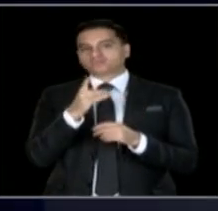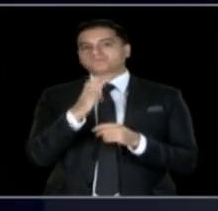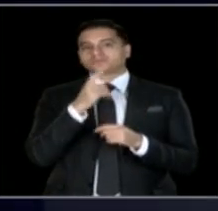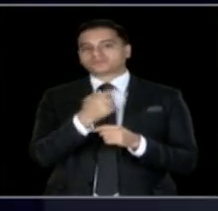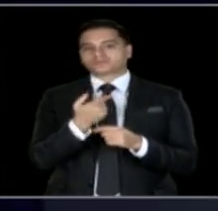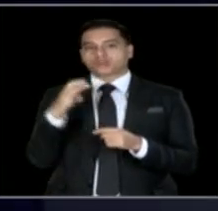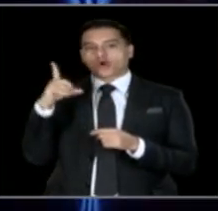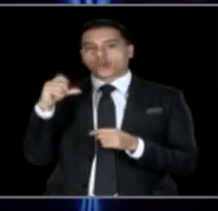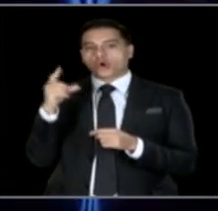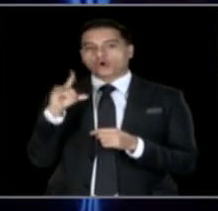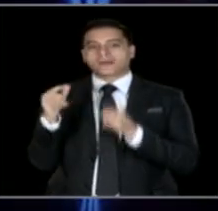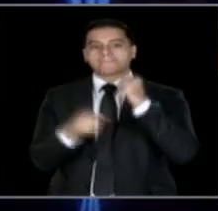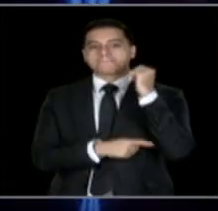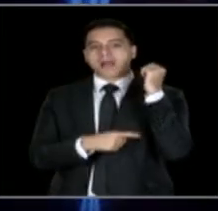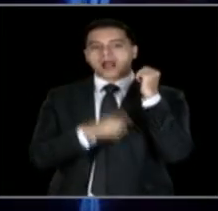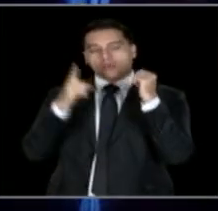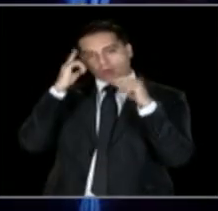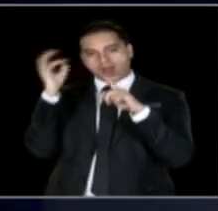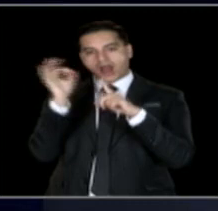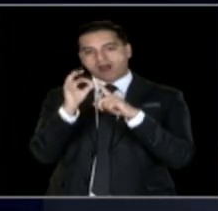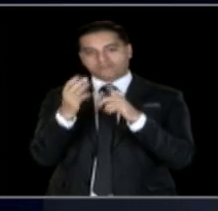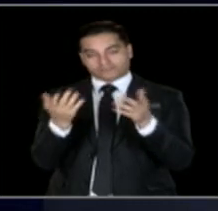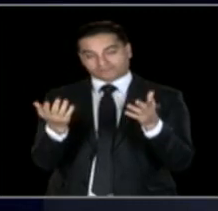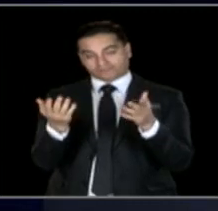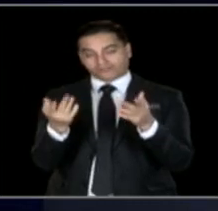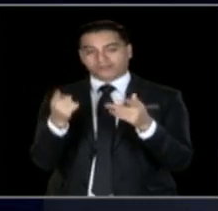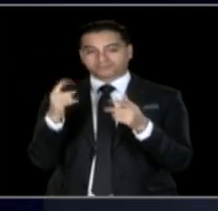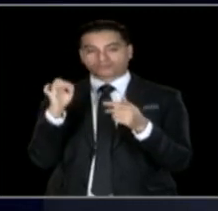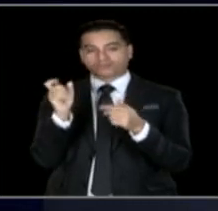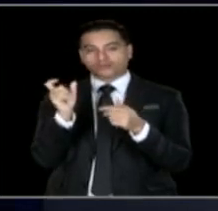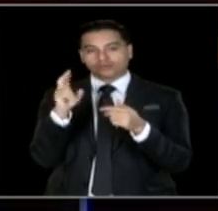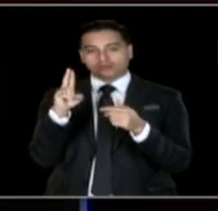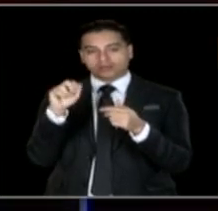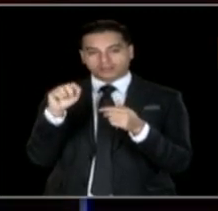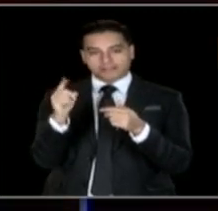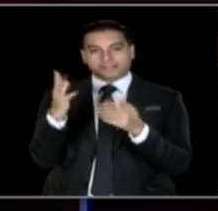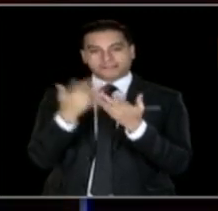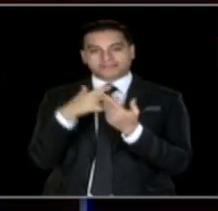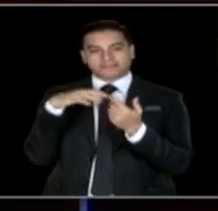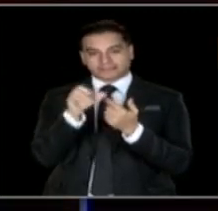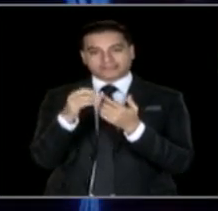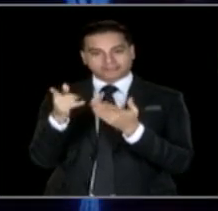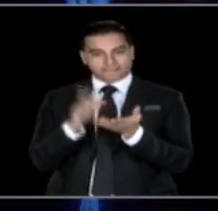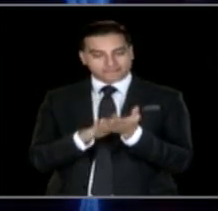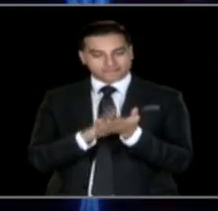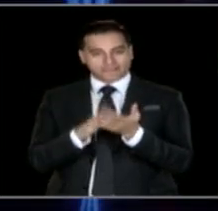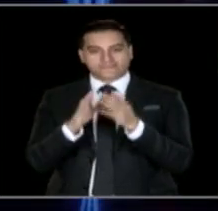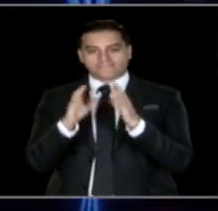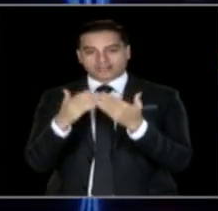وجلوري من المحلة وهم اللي عرفوا. برافو عليك يا منتصر. النتيجة 90